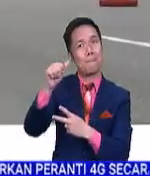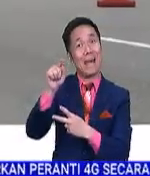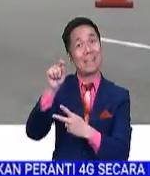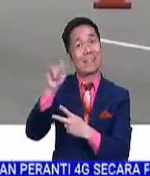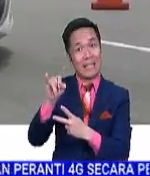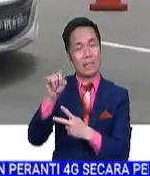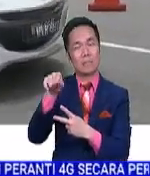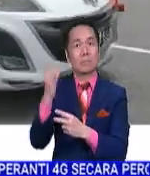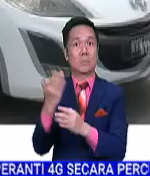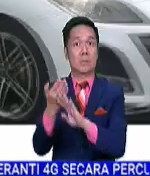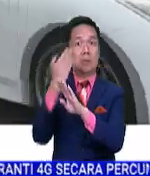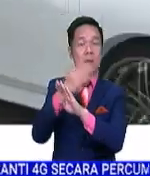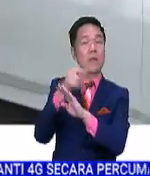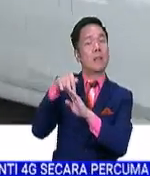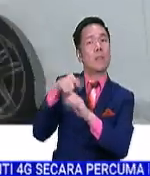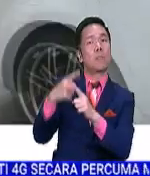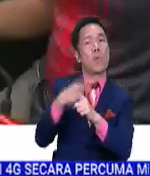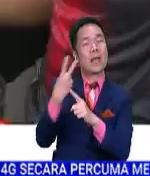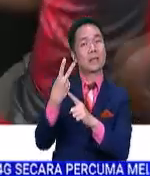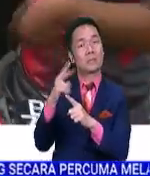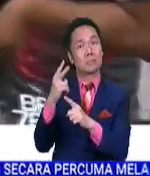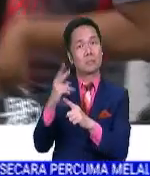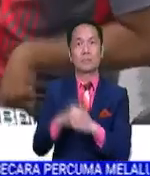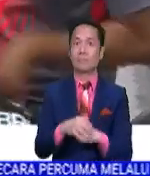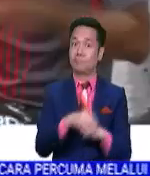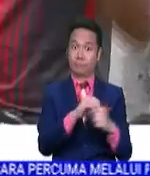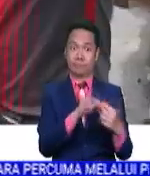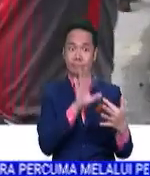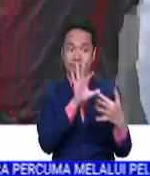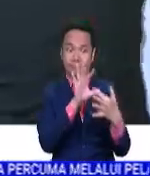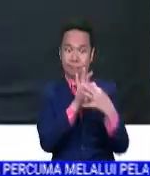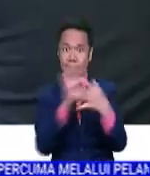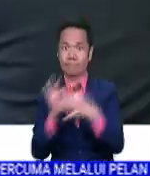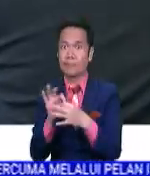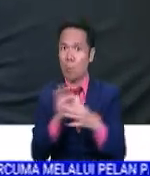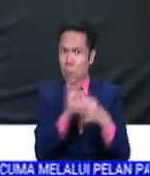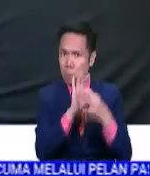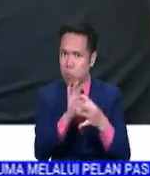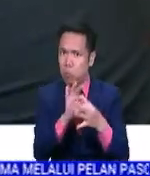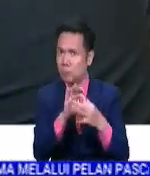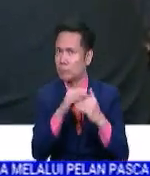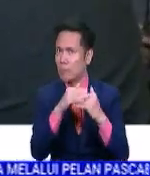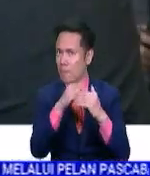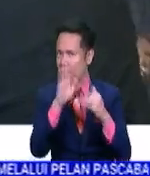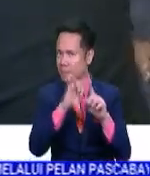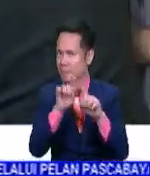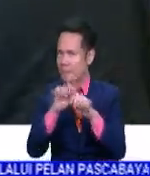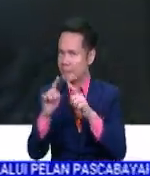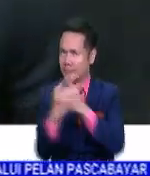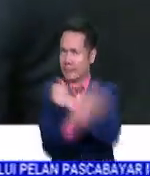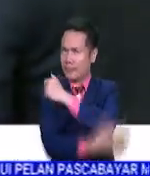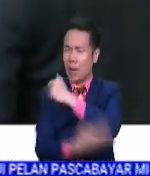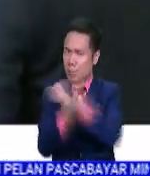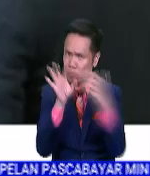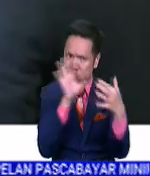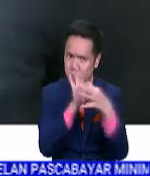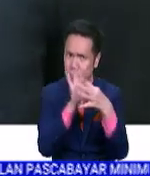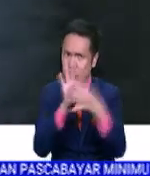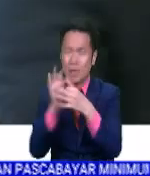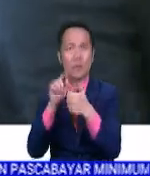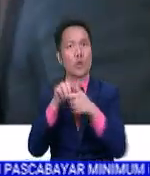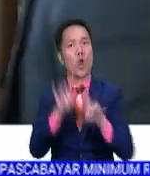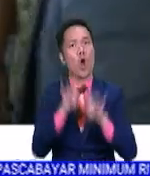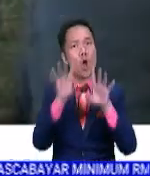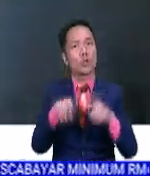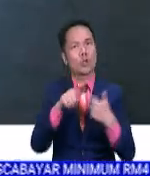setakat 7 Disember lepas, manakala diplomasi pertahanan diperkukuh dengan banyak negara, antaranya